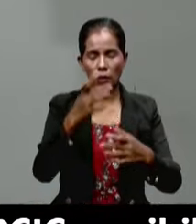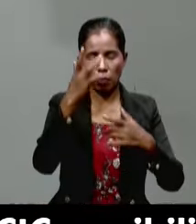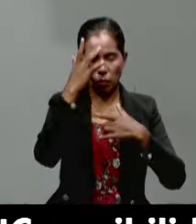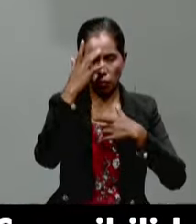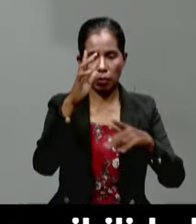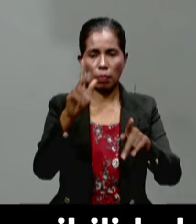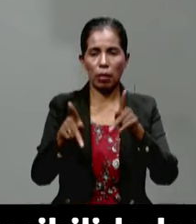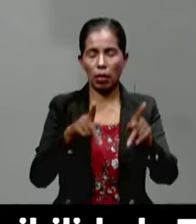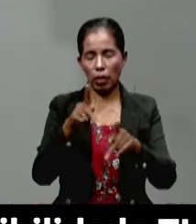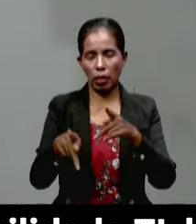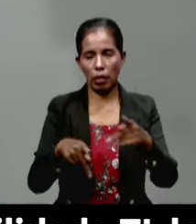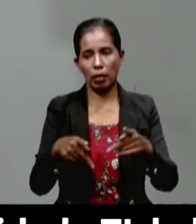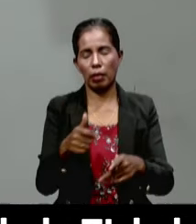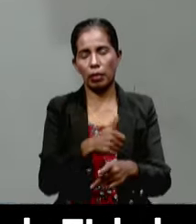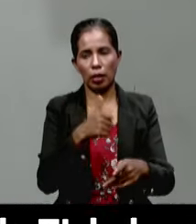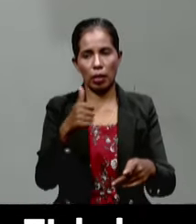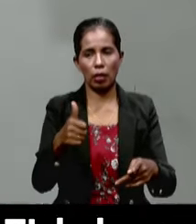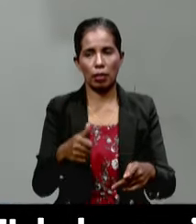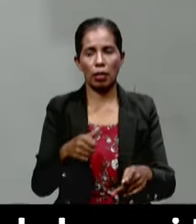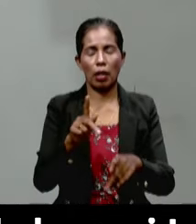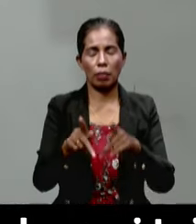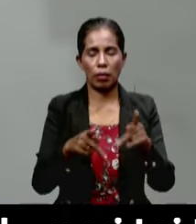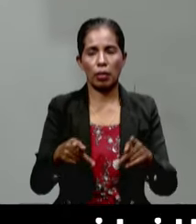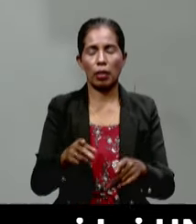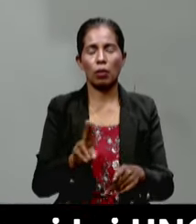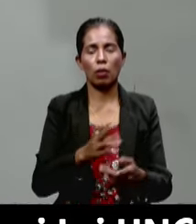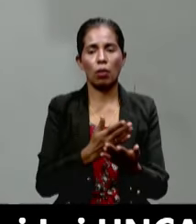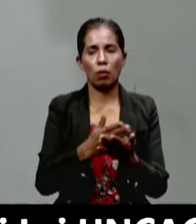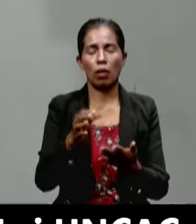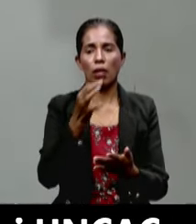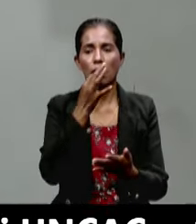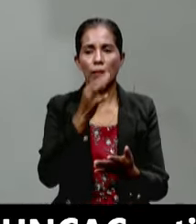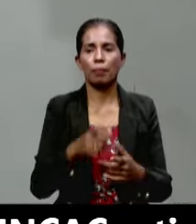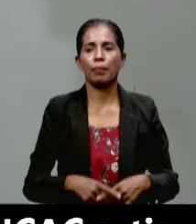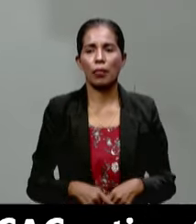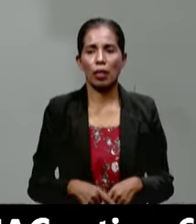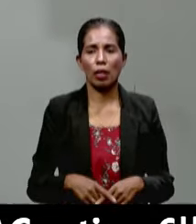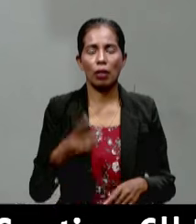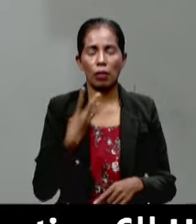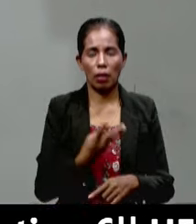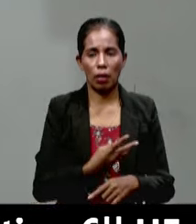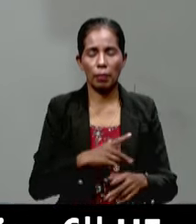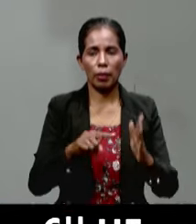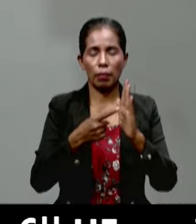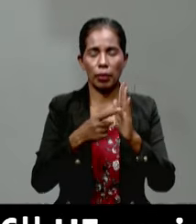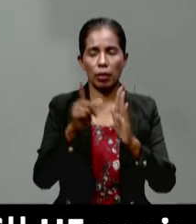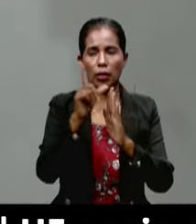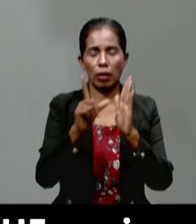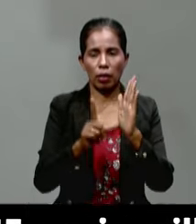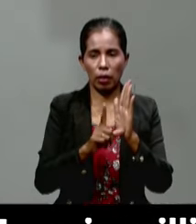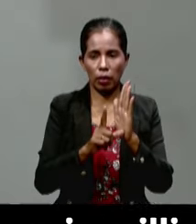ba ba sini be konsumen ha ha sini se sosan antau kami komisi hade kritu lehi